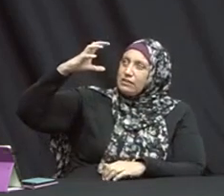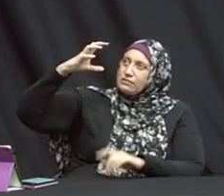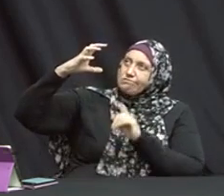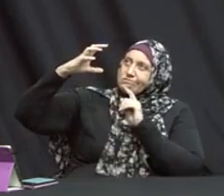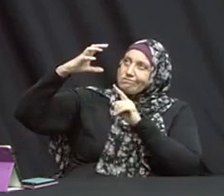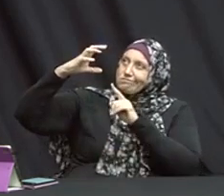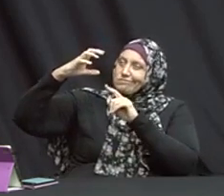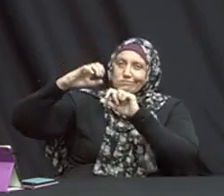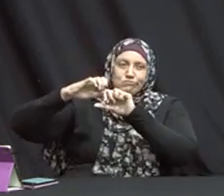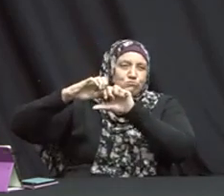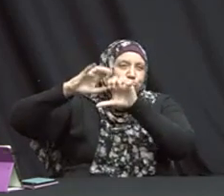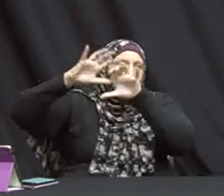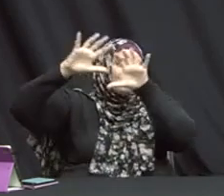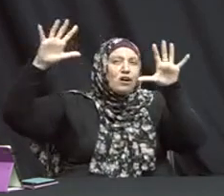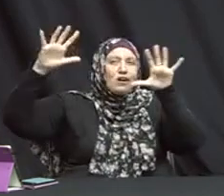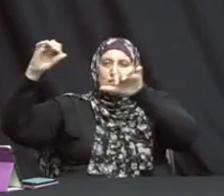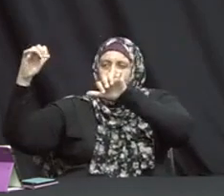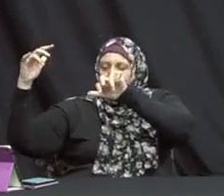وضحاها